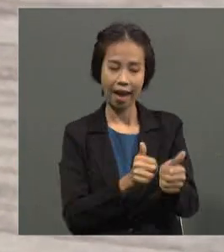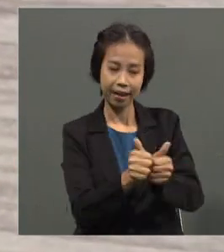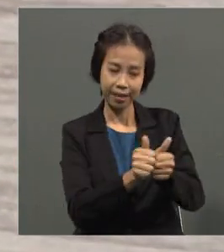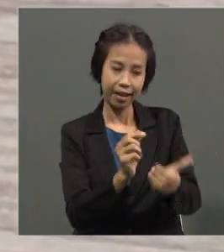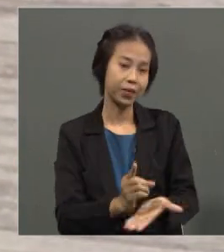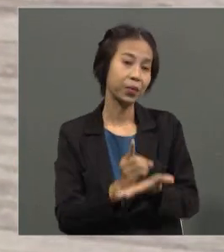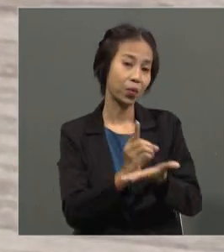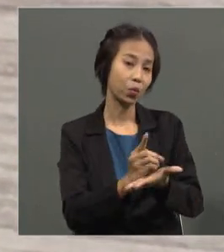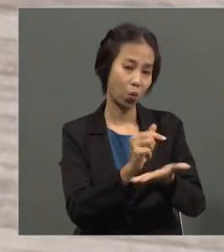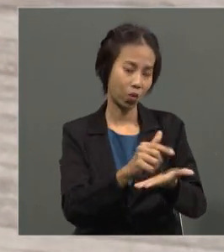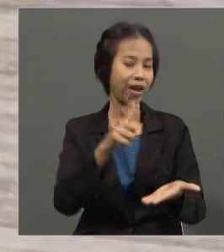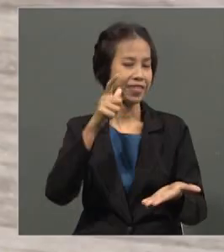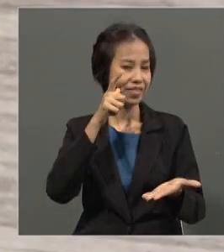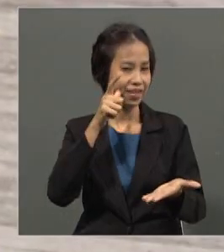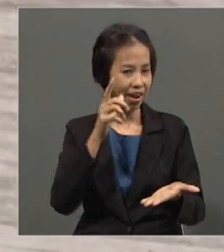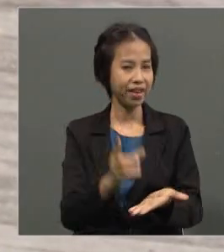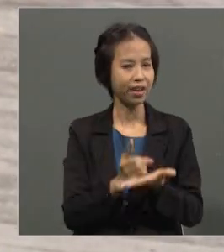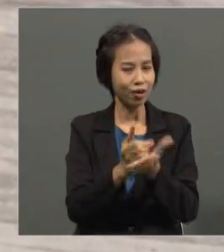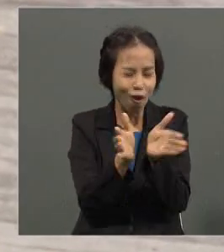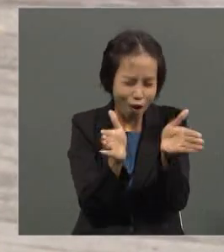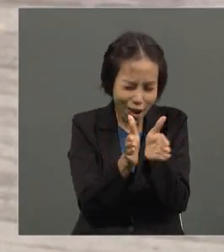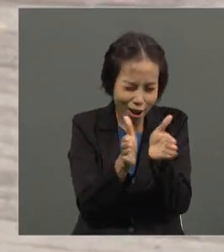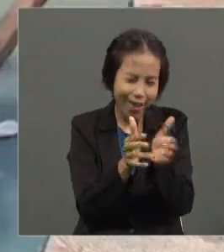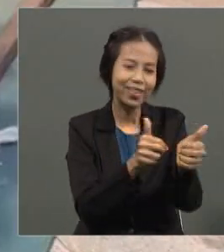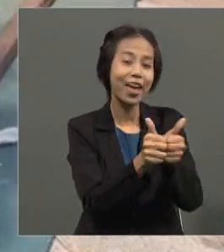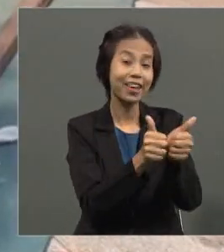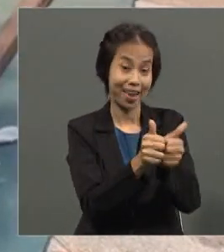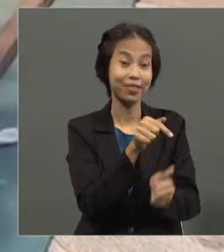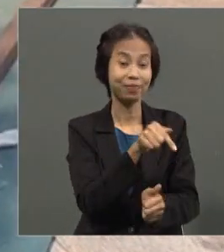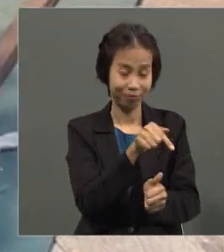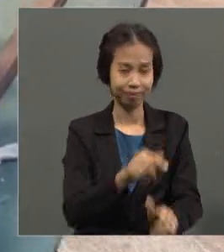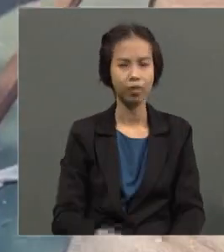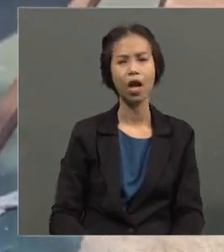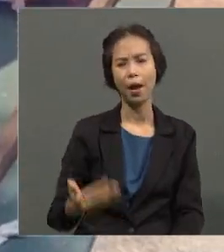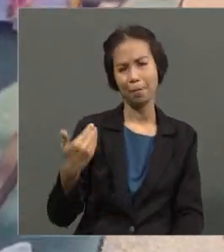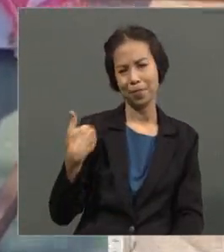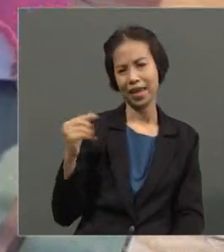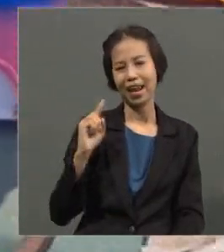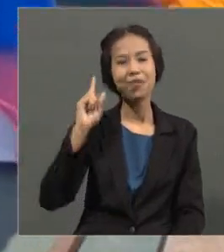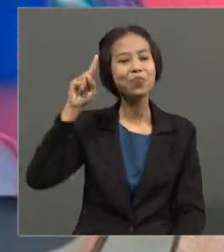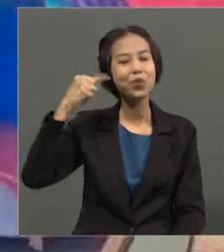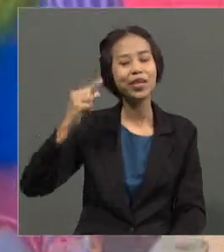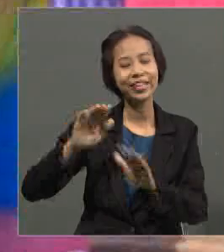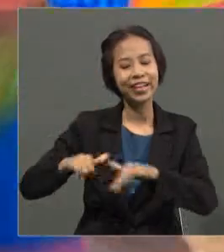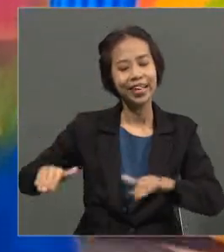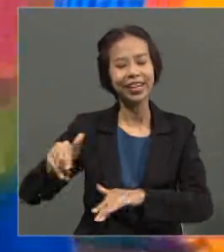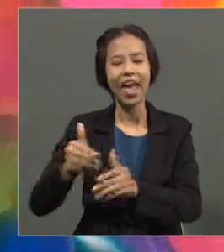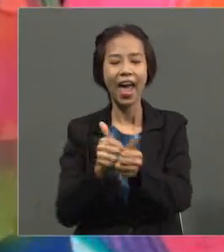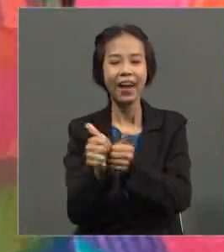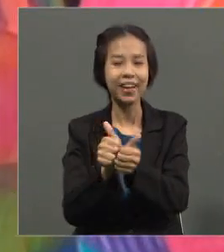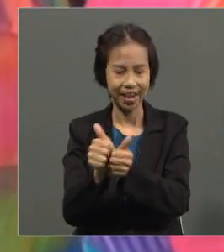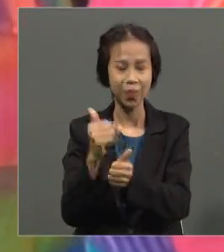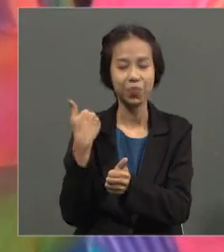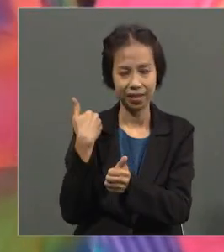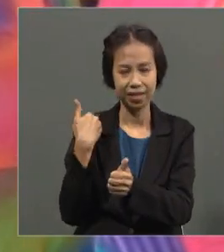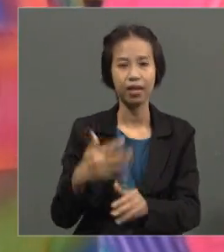ธรรมชาติกระทงใหญ่และกระทงจิ๋วมีหมดเลยที่ขาดไม่ได้ประกวดหนังนพมาศนะคะรวมทั้งจะมีการแข่ง